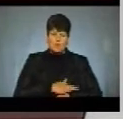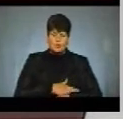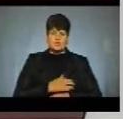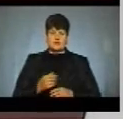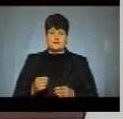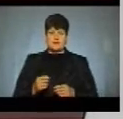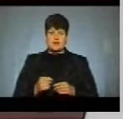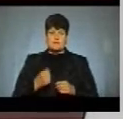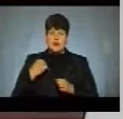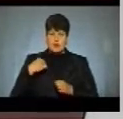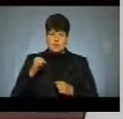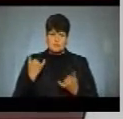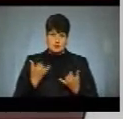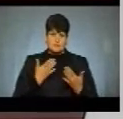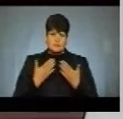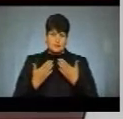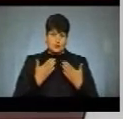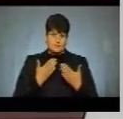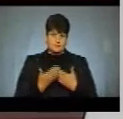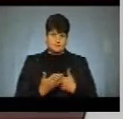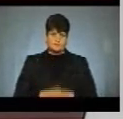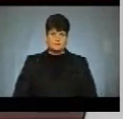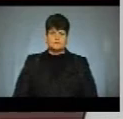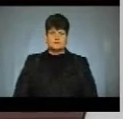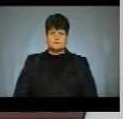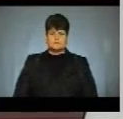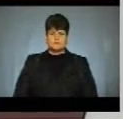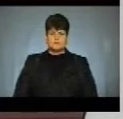країн. З переможцями сьогодні спілкувалася Світлана Лазорик.